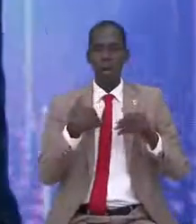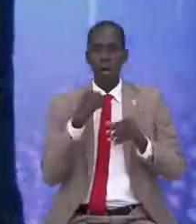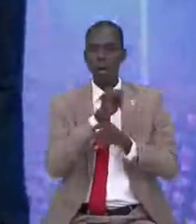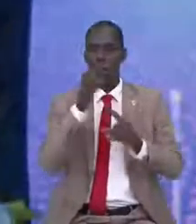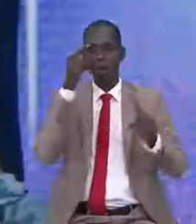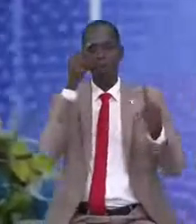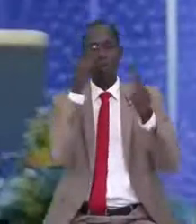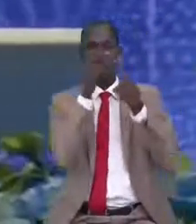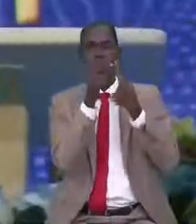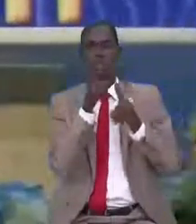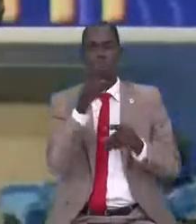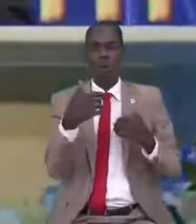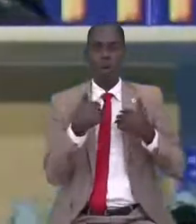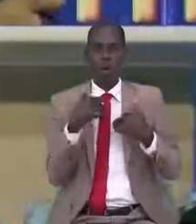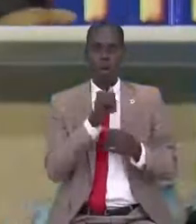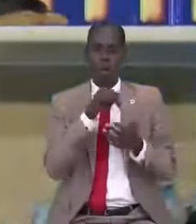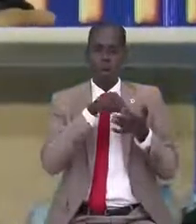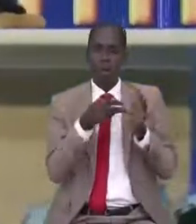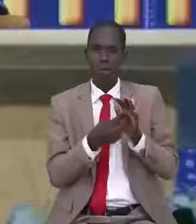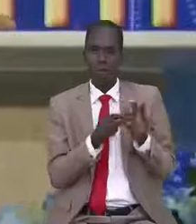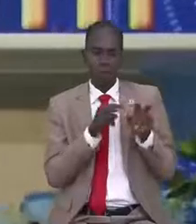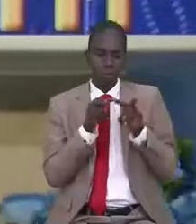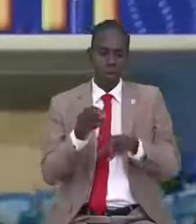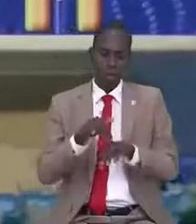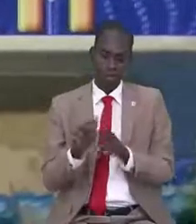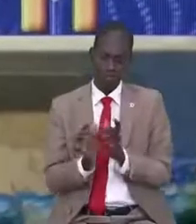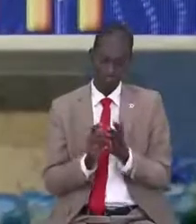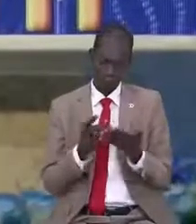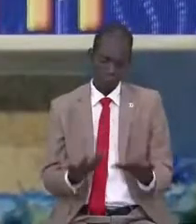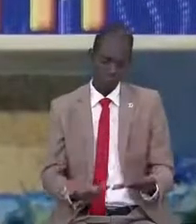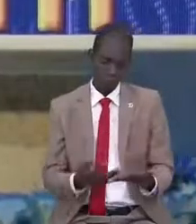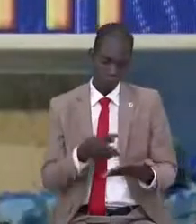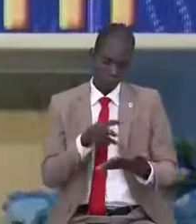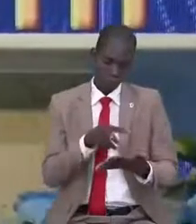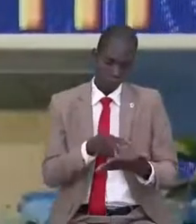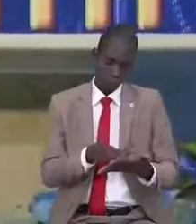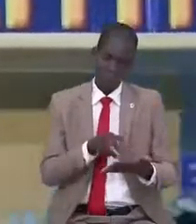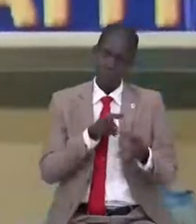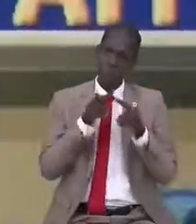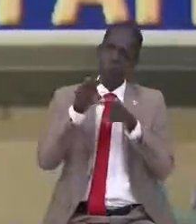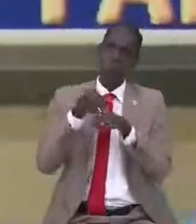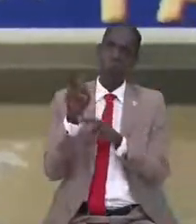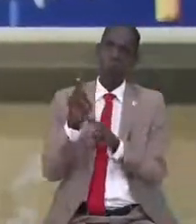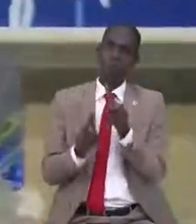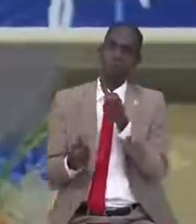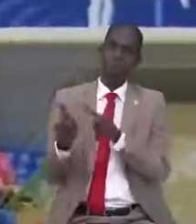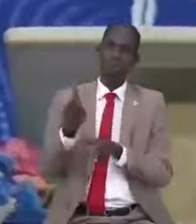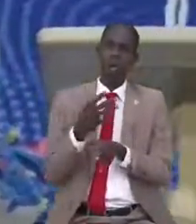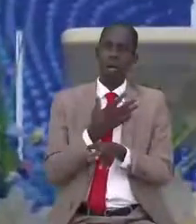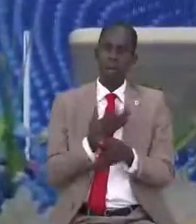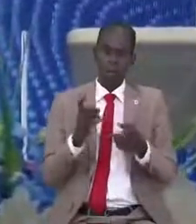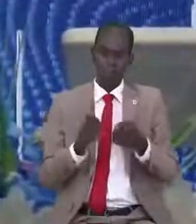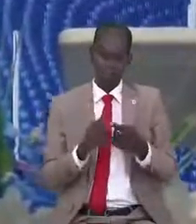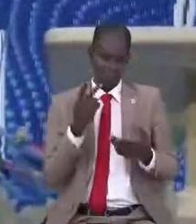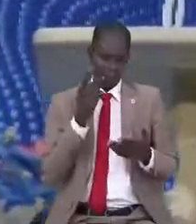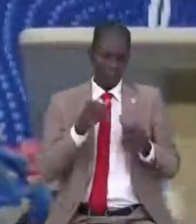pour une formalité. Non, on a un but, un objectif. Vous voyez le passage, vous voyez les gens, vous allez